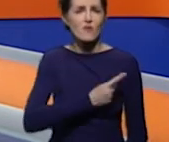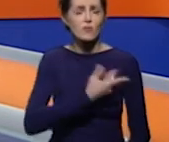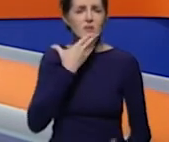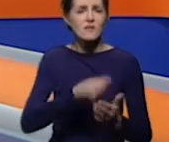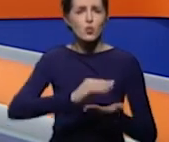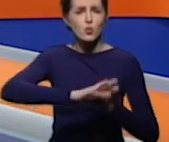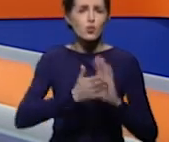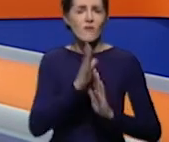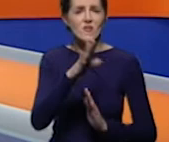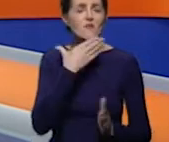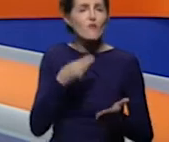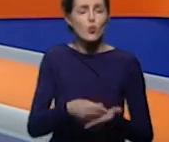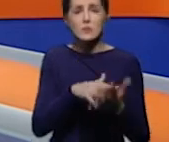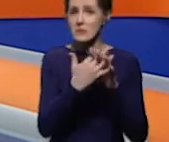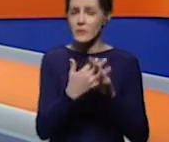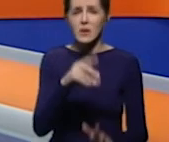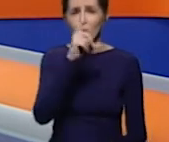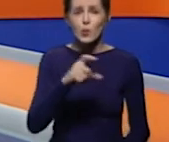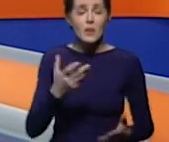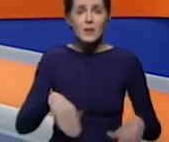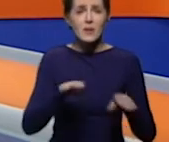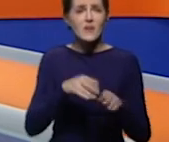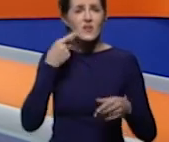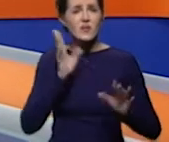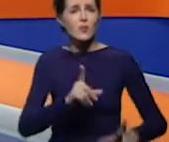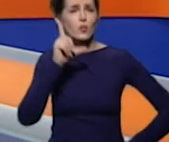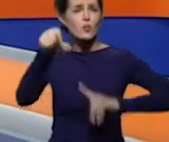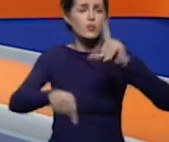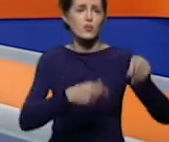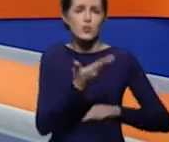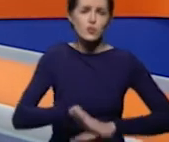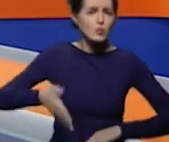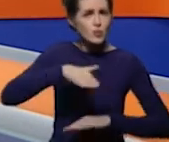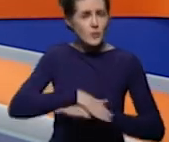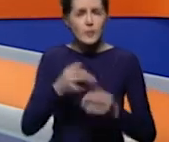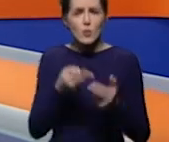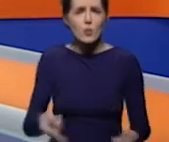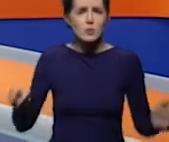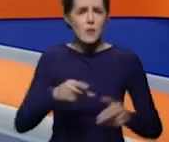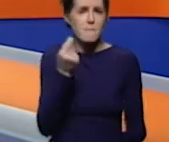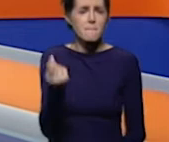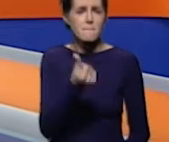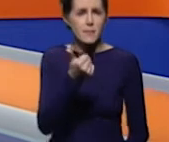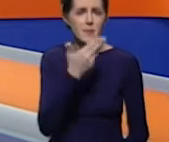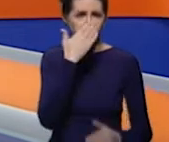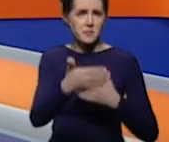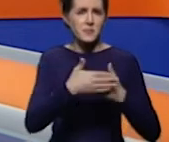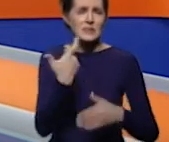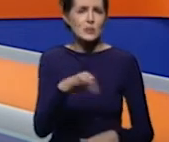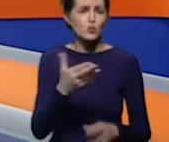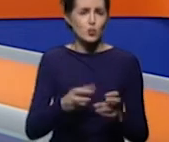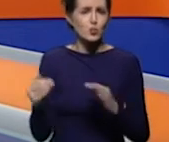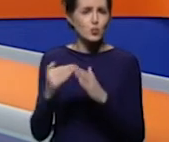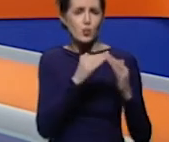своєму селі. Мовляв, люди і так виїжджають. Залишилося не більше 100 будинків. Свої